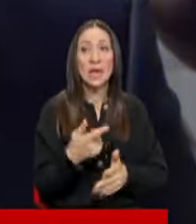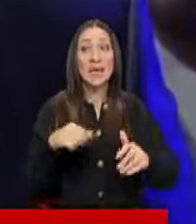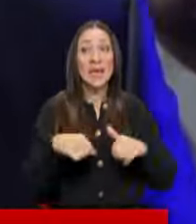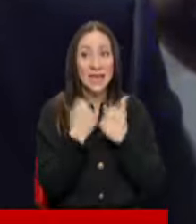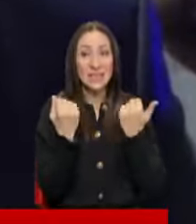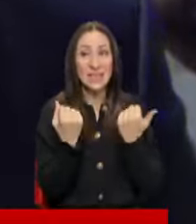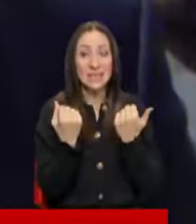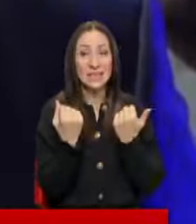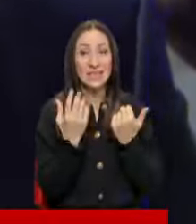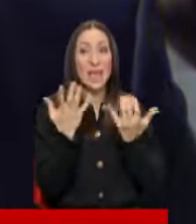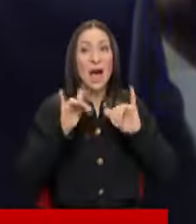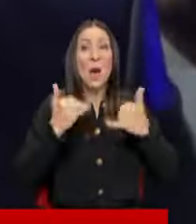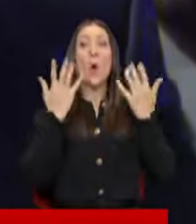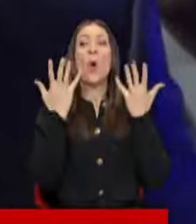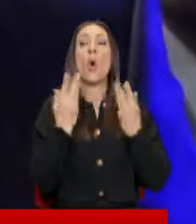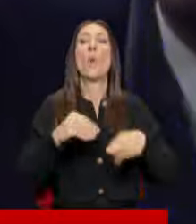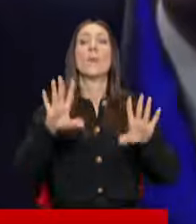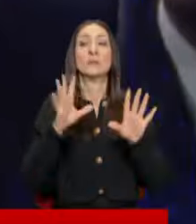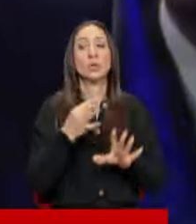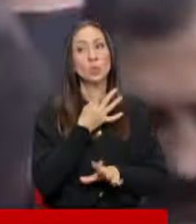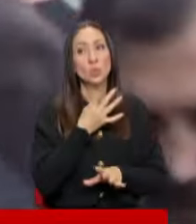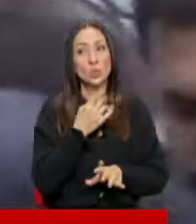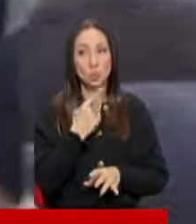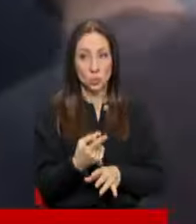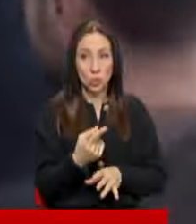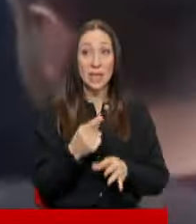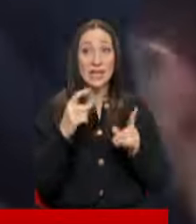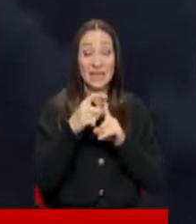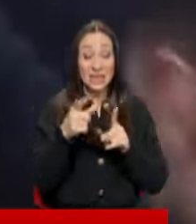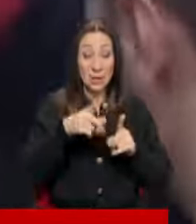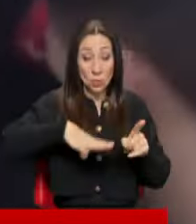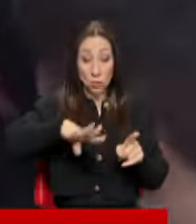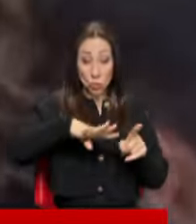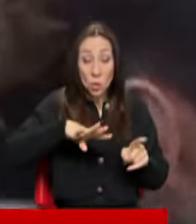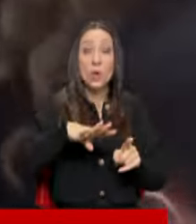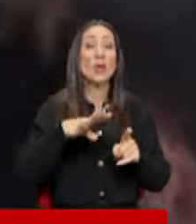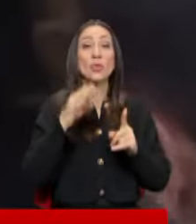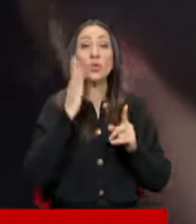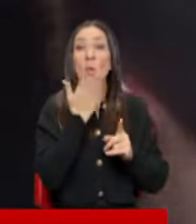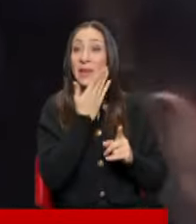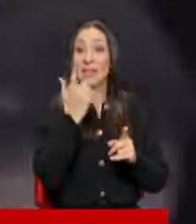Kazanın daha vahim sonuçlar doğurmamasına şükrediyoruz. Destici ve yanındakiler Tokat